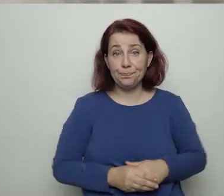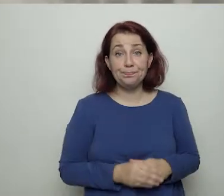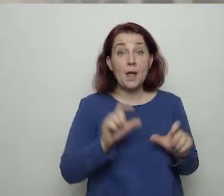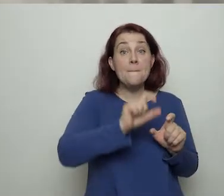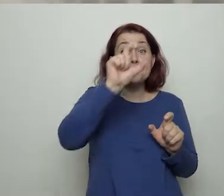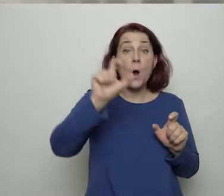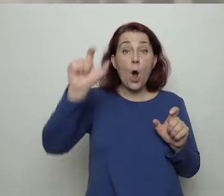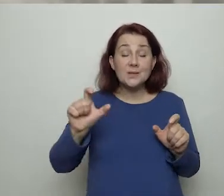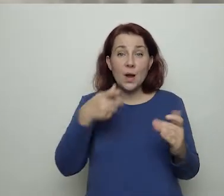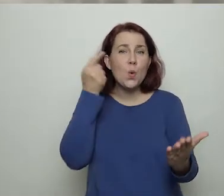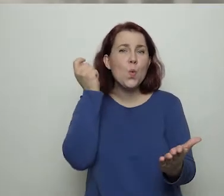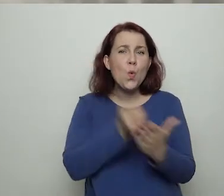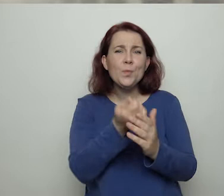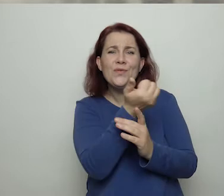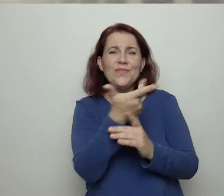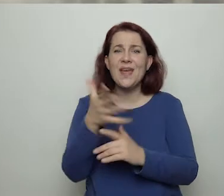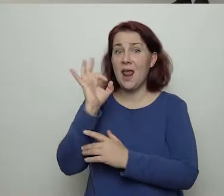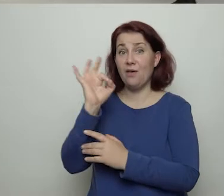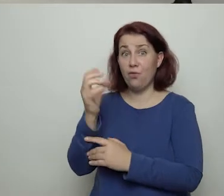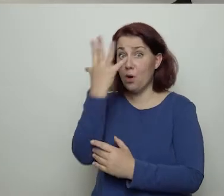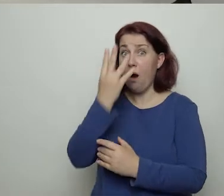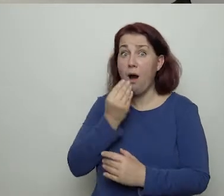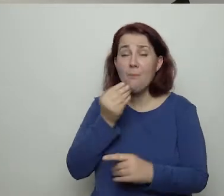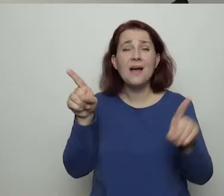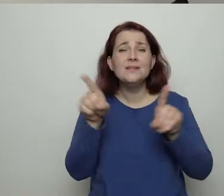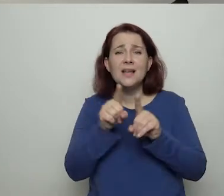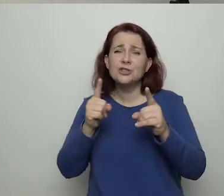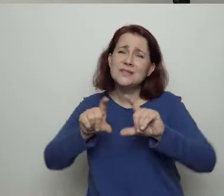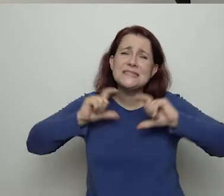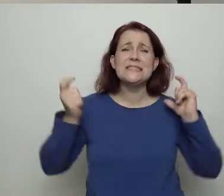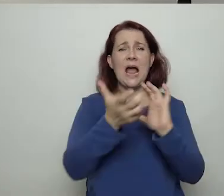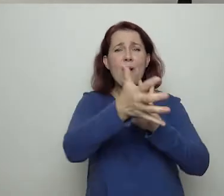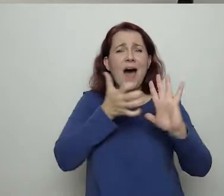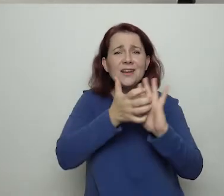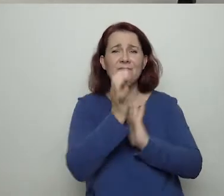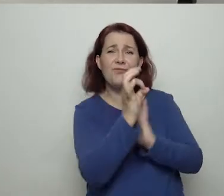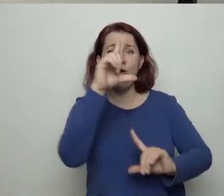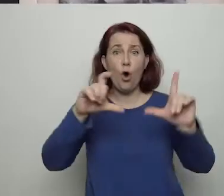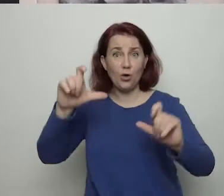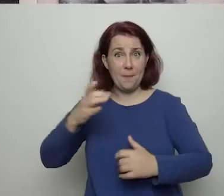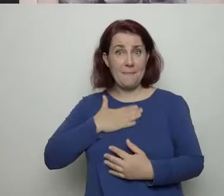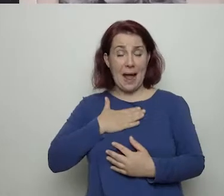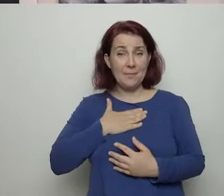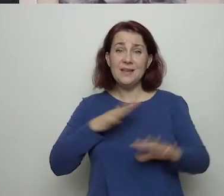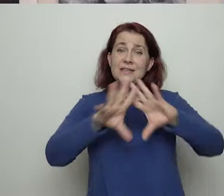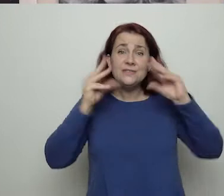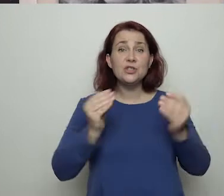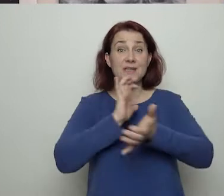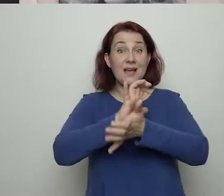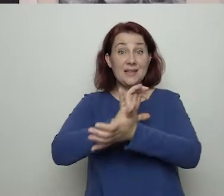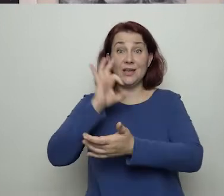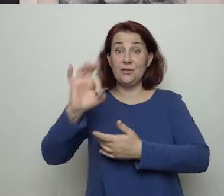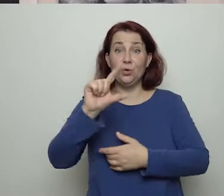mocak kupił bardzo wiele jego obrazów pozyskał całe archiwum fotograficzne Posiadamy wszystkie